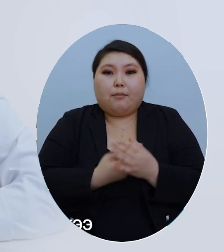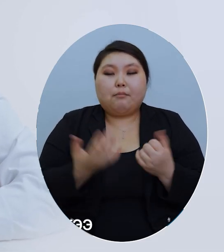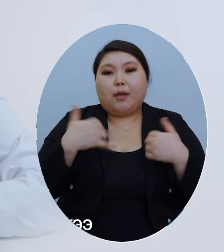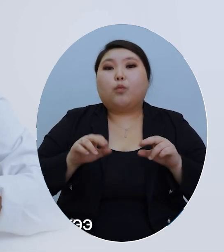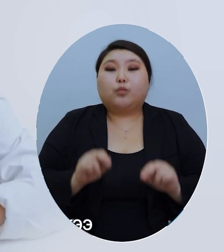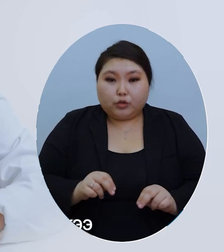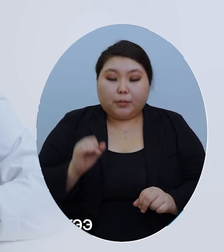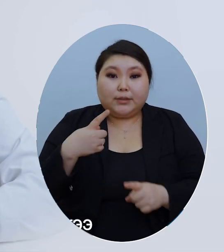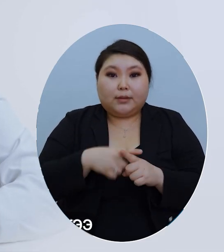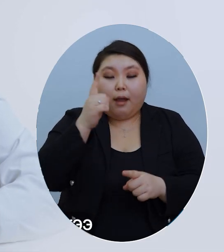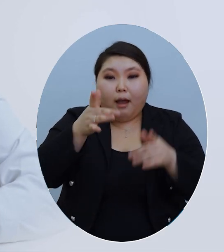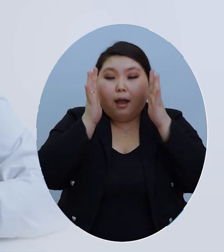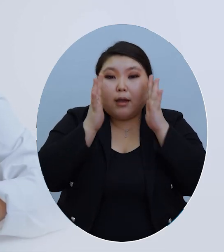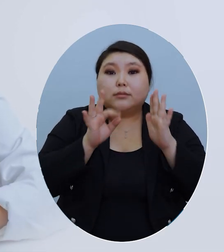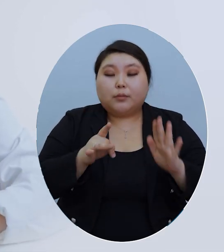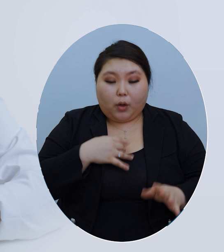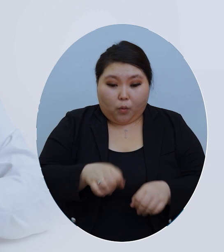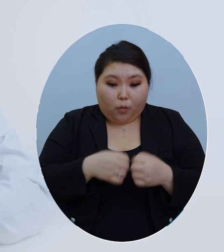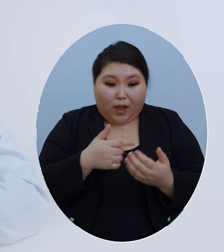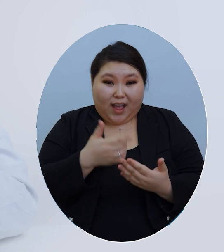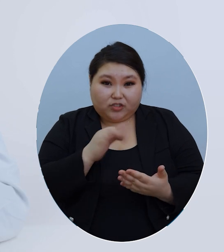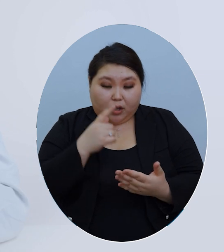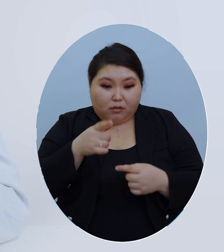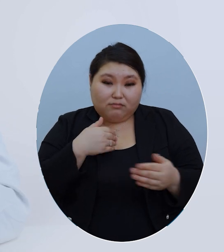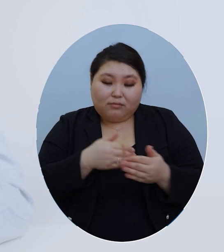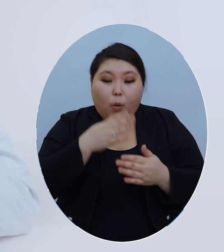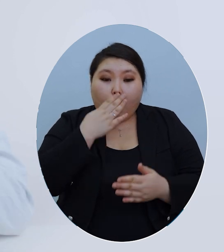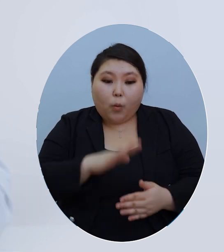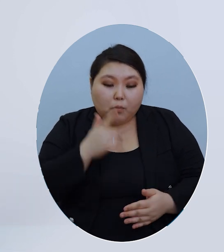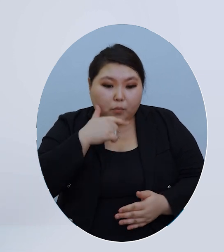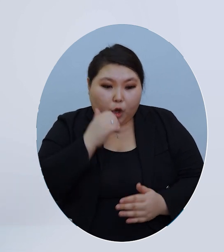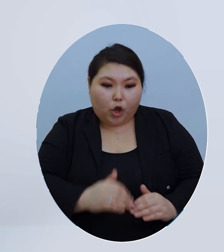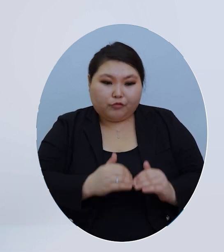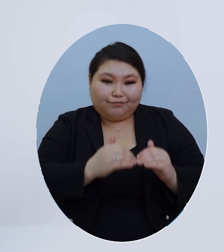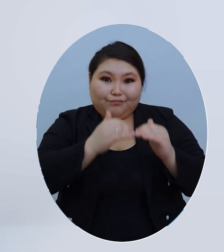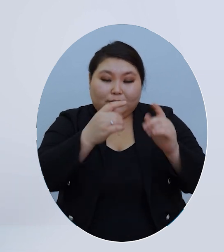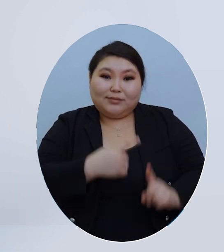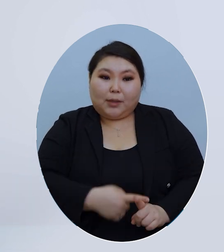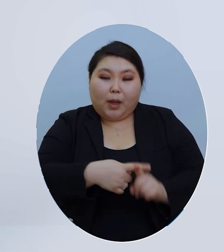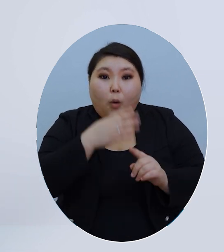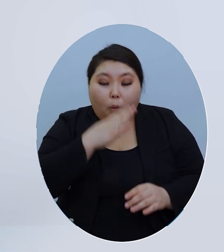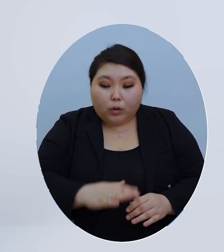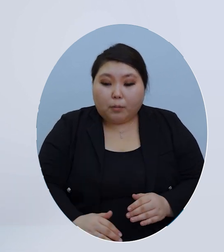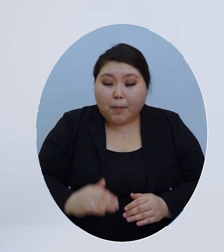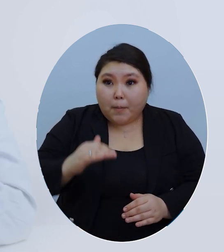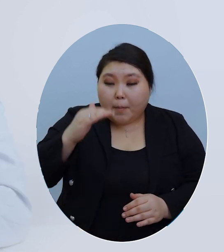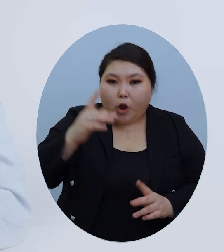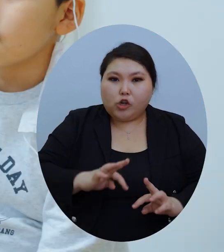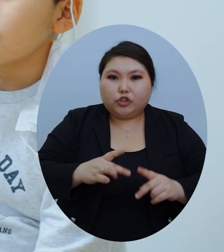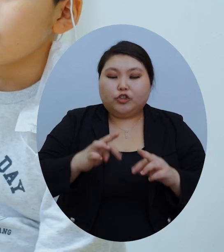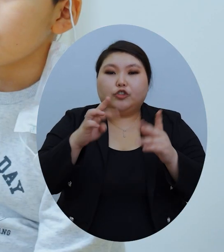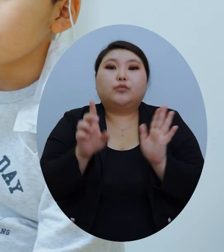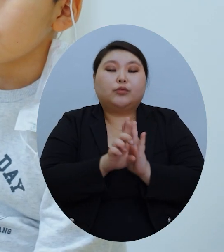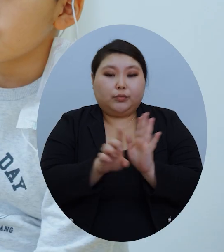ёстой зүйл нь хугарлын гажигын хэмжээ хүүхдийн биеийн өсөлтийг дагаад буюу хүүхэд өсгийн хэрээр өөрчлөгдөх боломжтой.